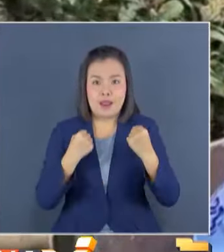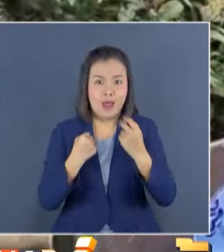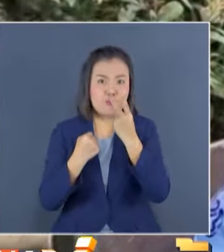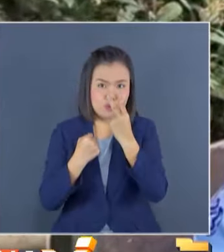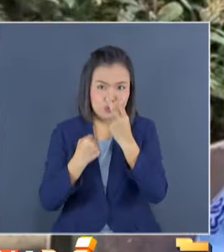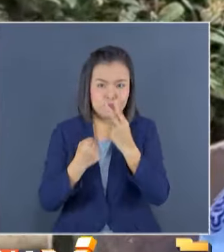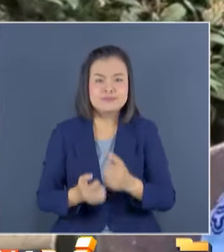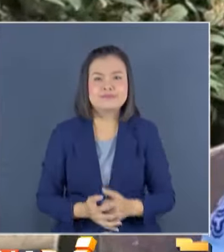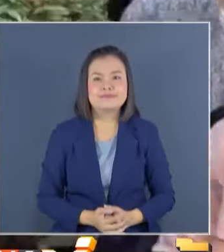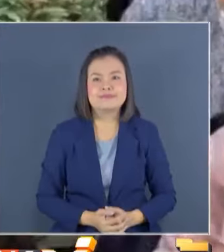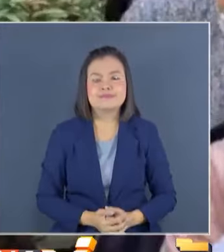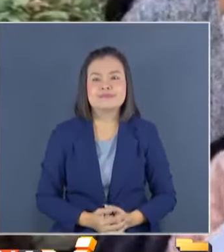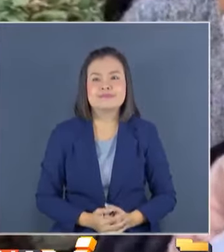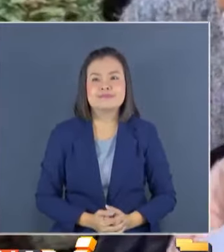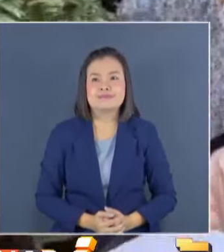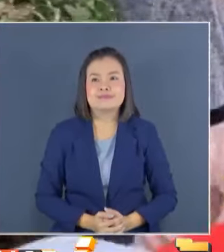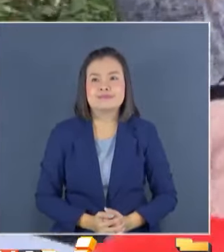าศช่วงนี้ครับ